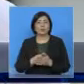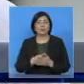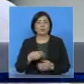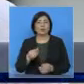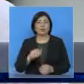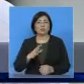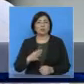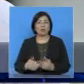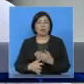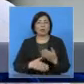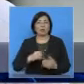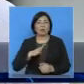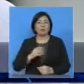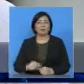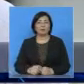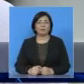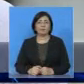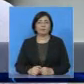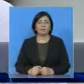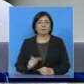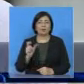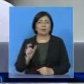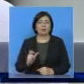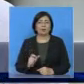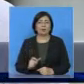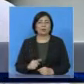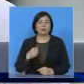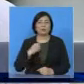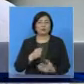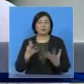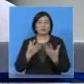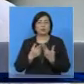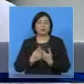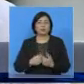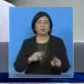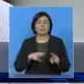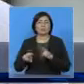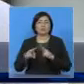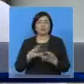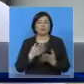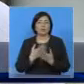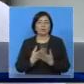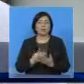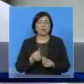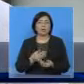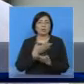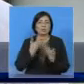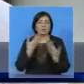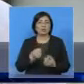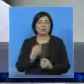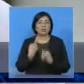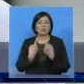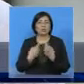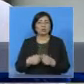сайын жаңағы салымшы өзінің шотында ақшасын тексеруге барғанда ақша жетпейтіндігі